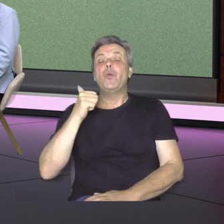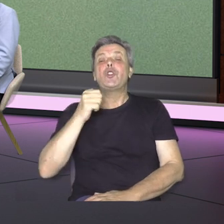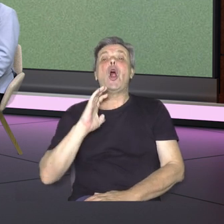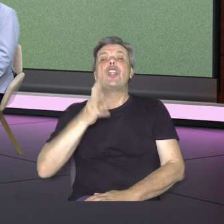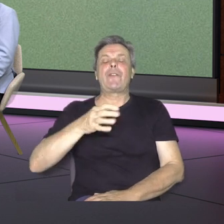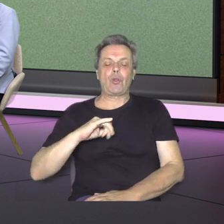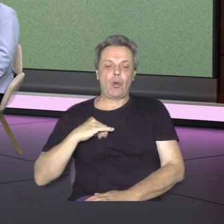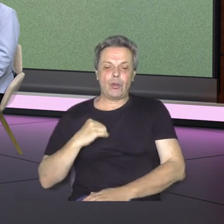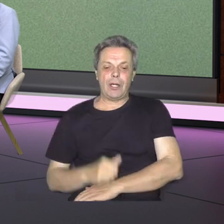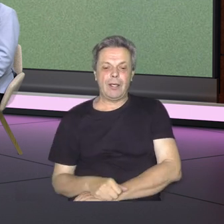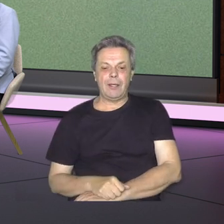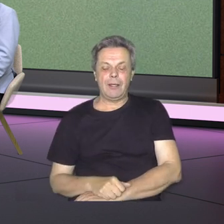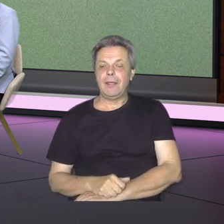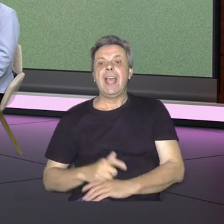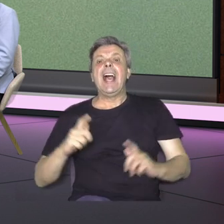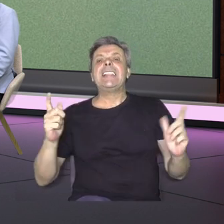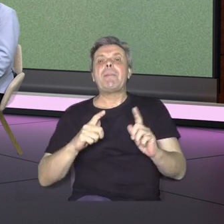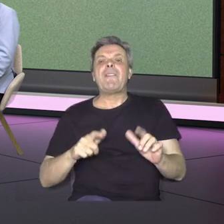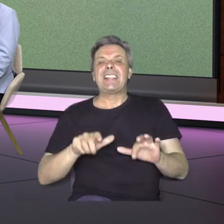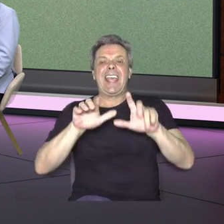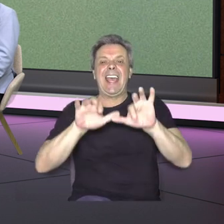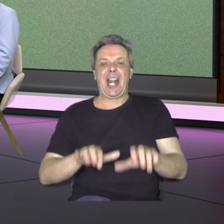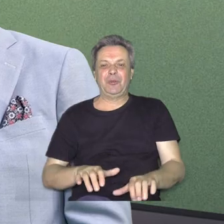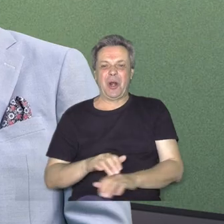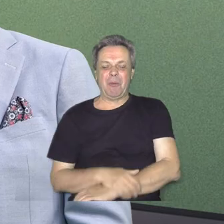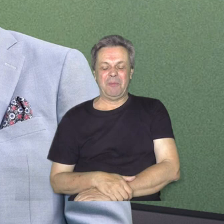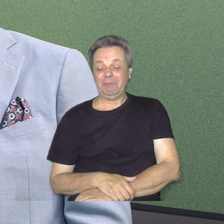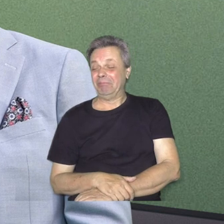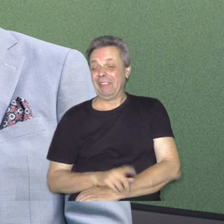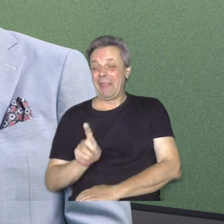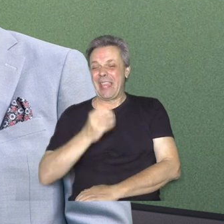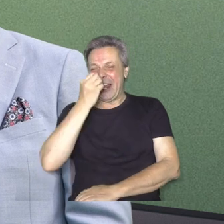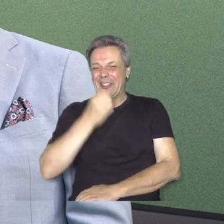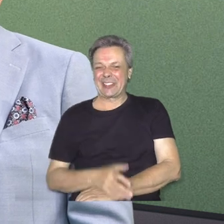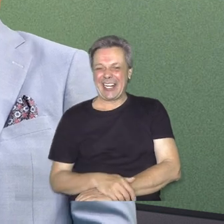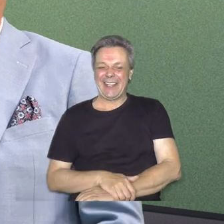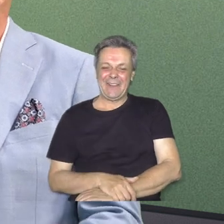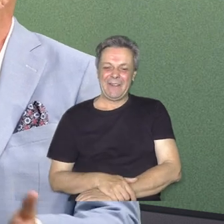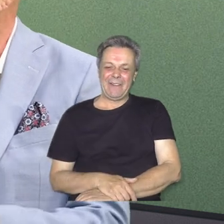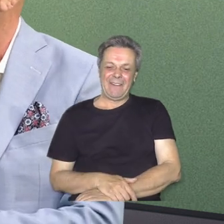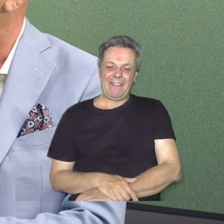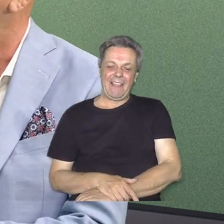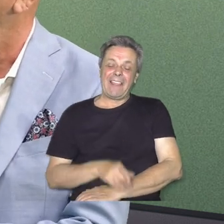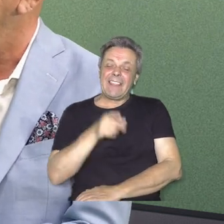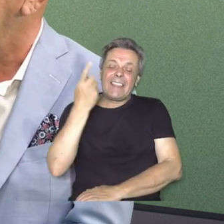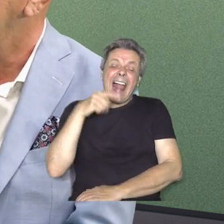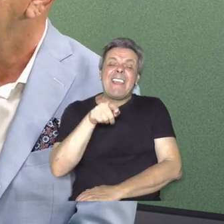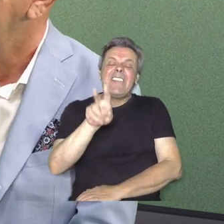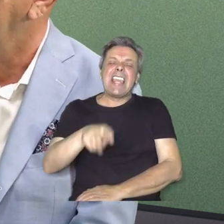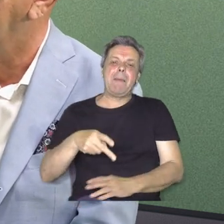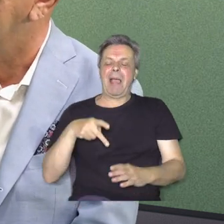104. I? Pa, zabavlja se kompjutorom. Pa nije loše. Da. Pa dobro. Jel se vi imate